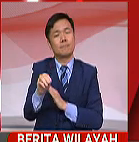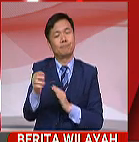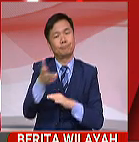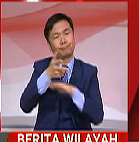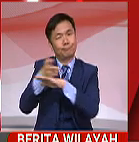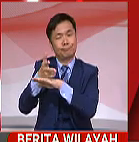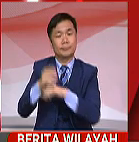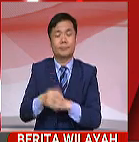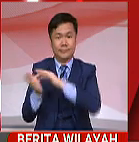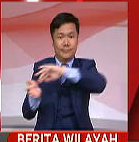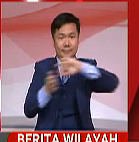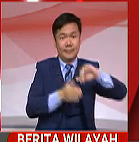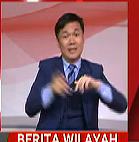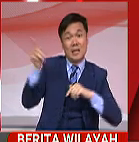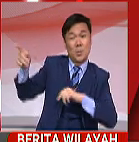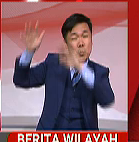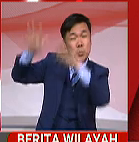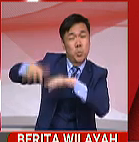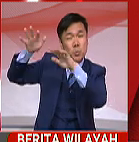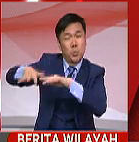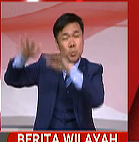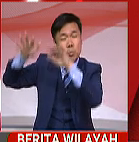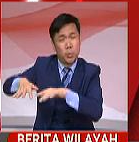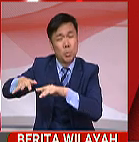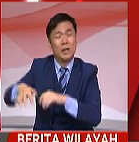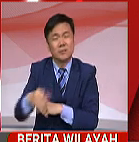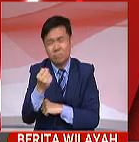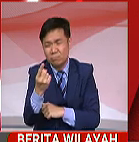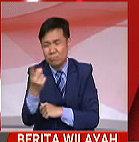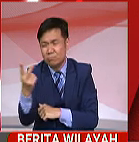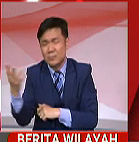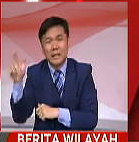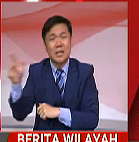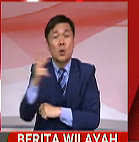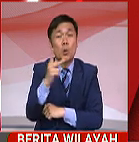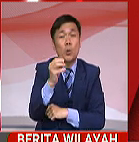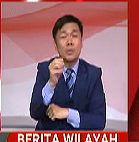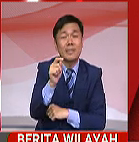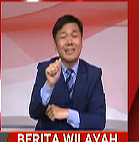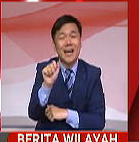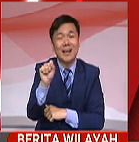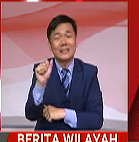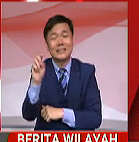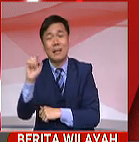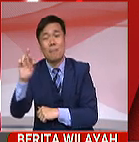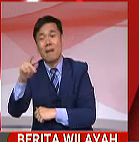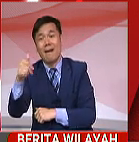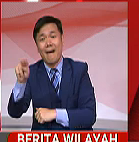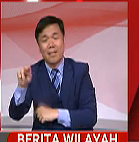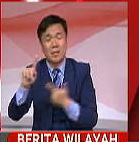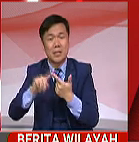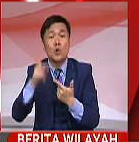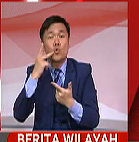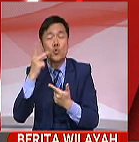Dalam pada itu, hujan lebat berpanjangan juga mengakibatkan beberapa kawasan di Kota Semerahan dan Jalan Kuching Serian